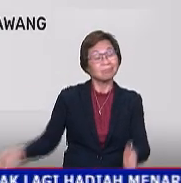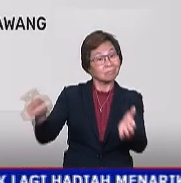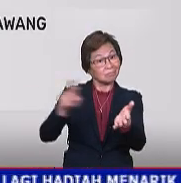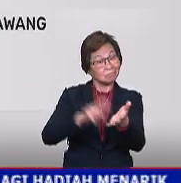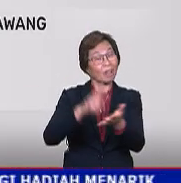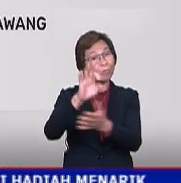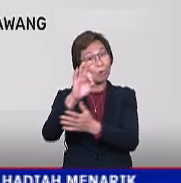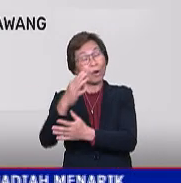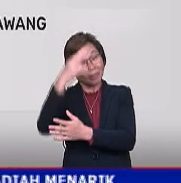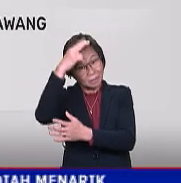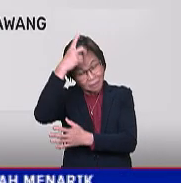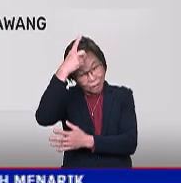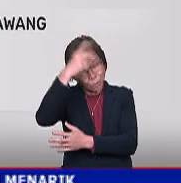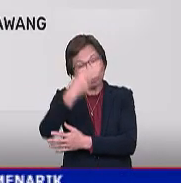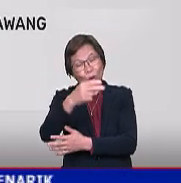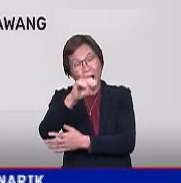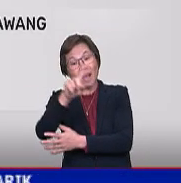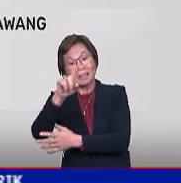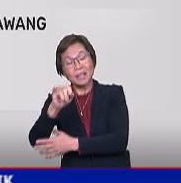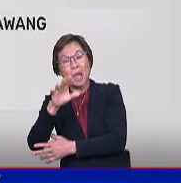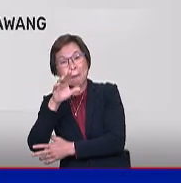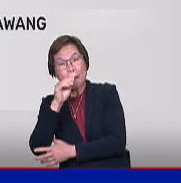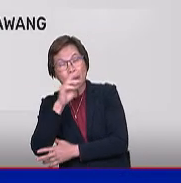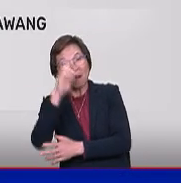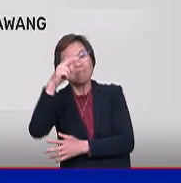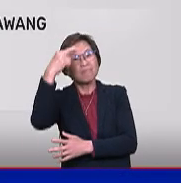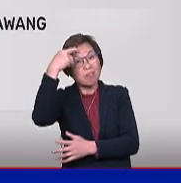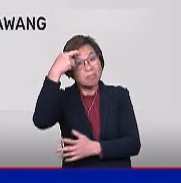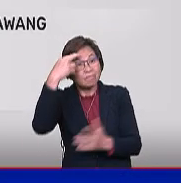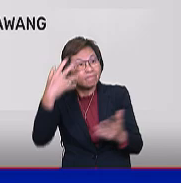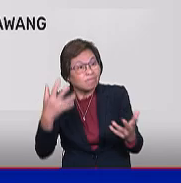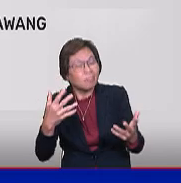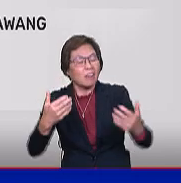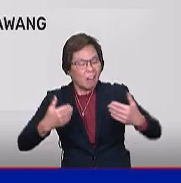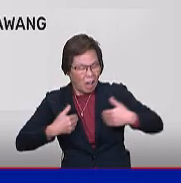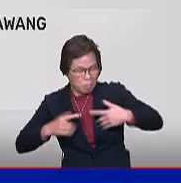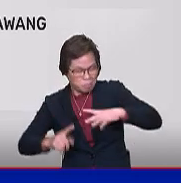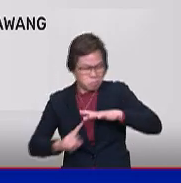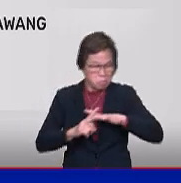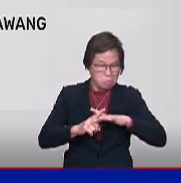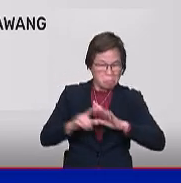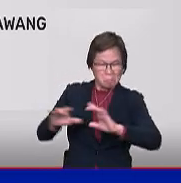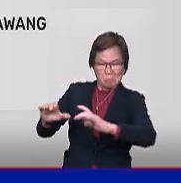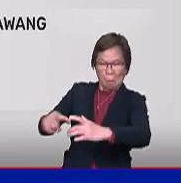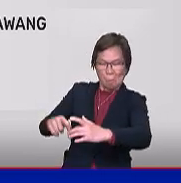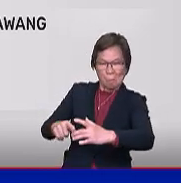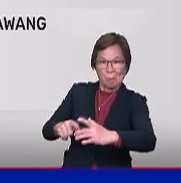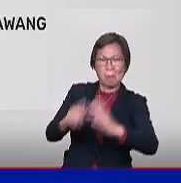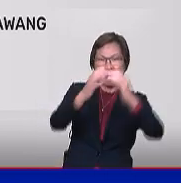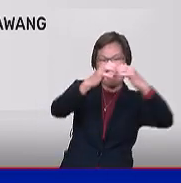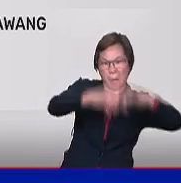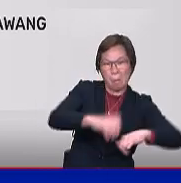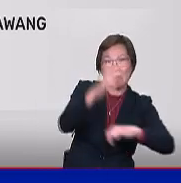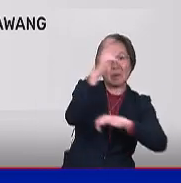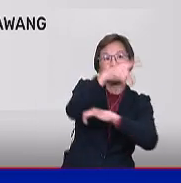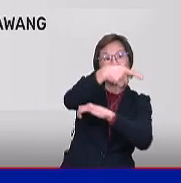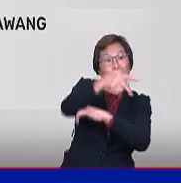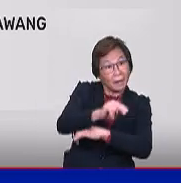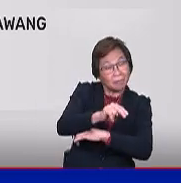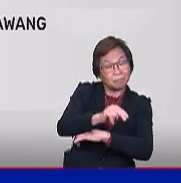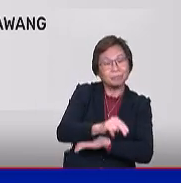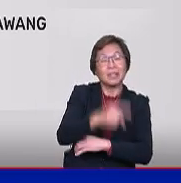kenyataan di Facebook, Datuk Seri Abdul Hadi berkata, faktor itu menyebabkan wujudnya gerakan untuk menjatuhkan kerajaan